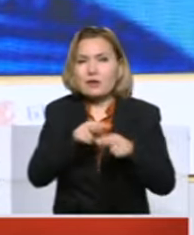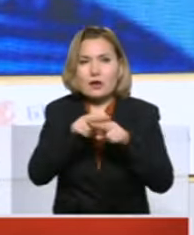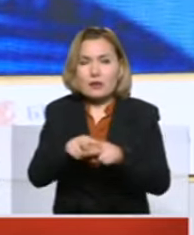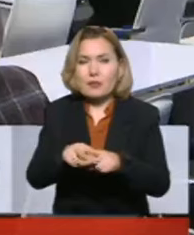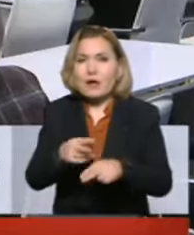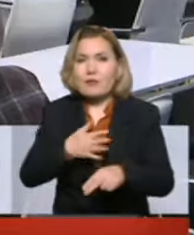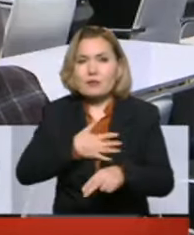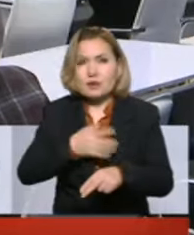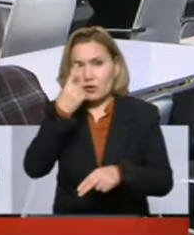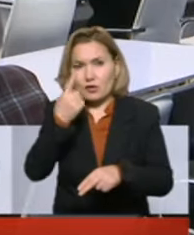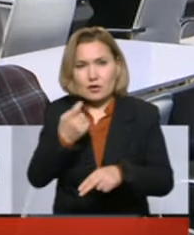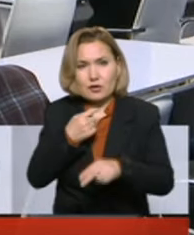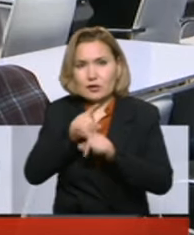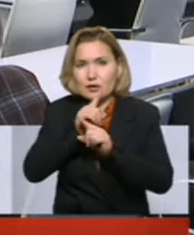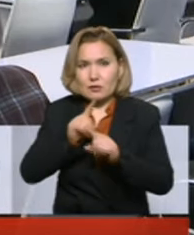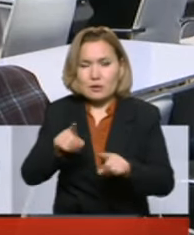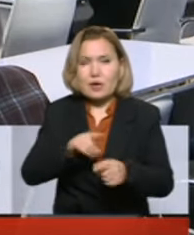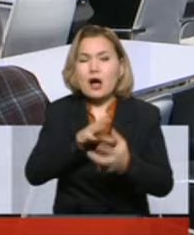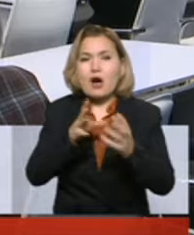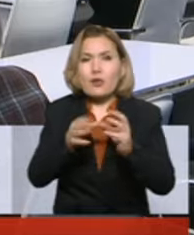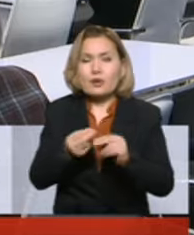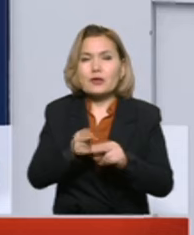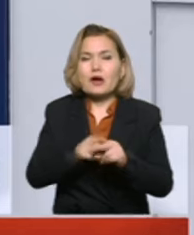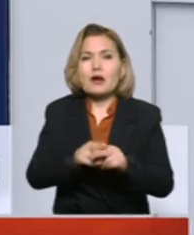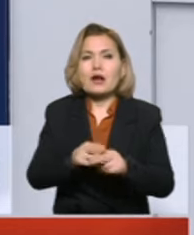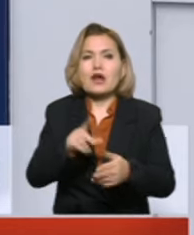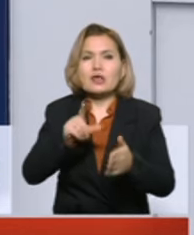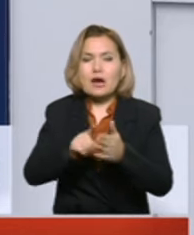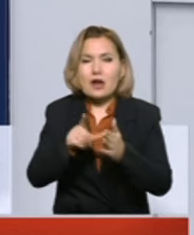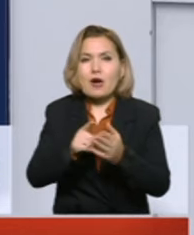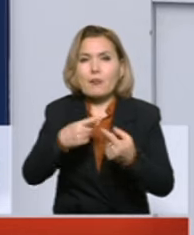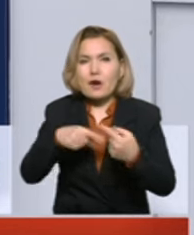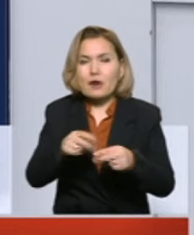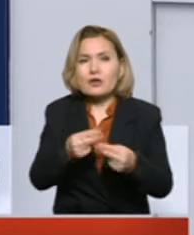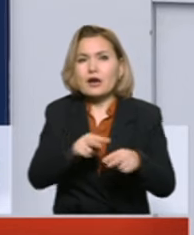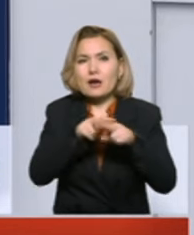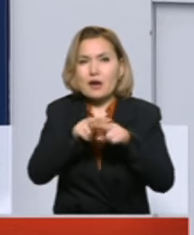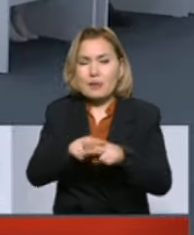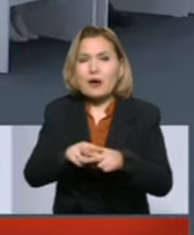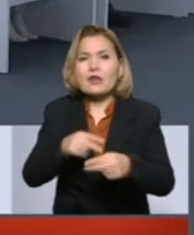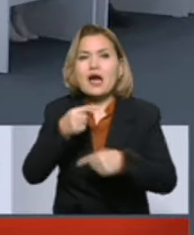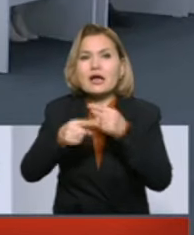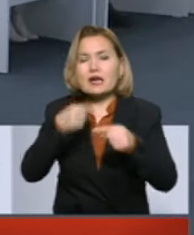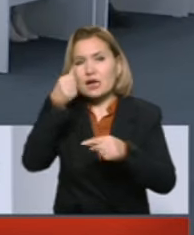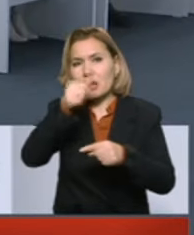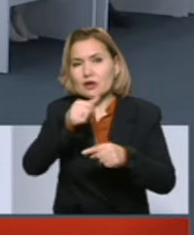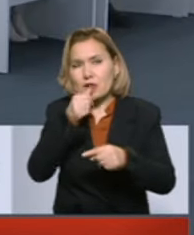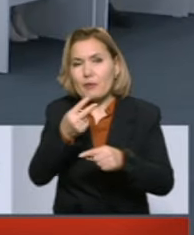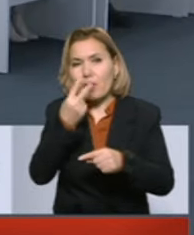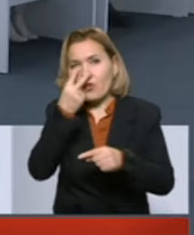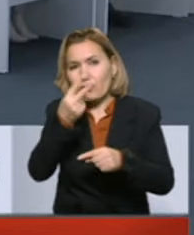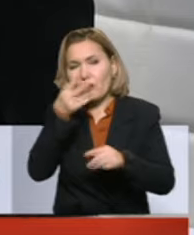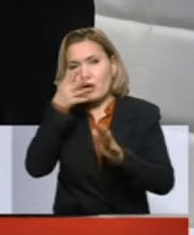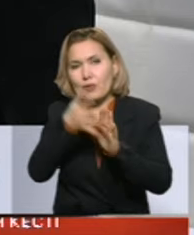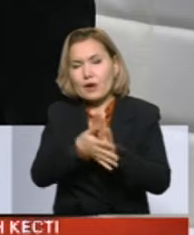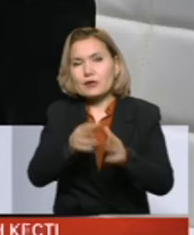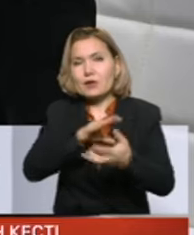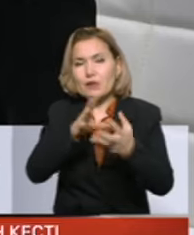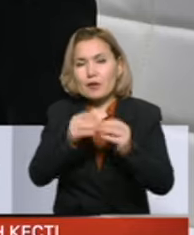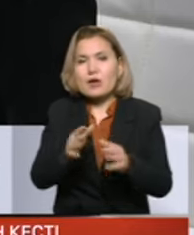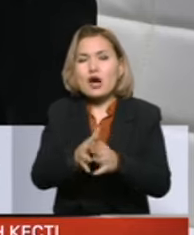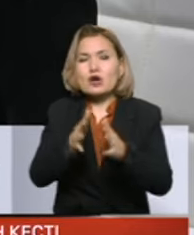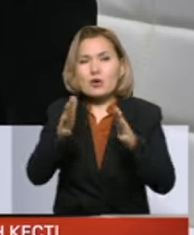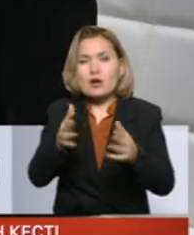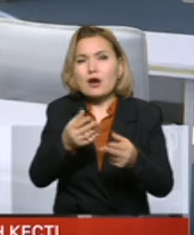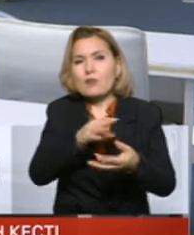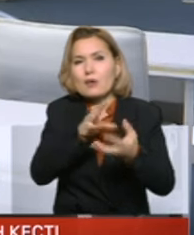бізге келмейді. Тағы бір маңызды жайт. Кірістер комитетіне аударымдар жайлы мәліметтер тек келесі жылдан бастап түсе бастайды. Егер аударым саны жоғарыда